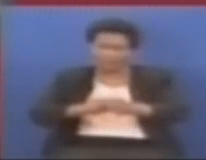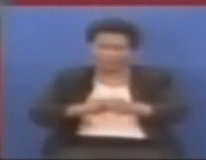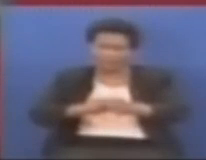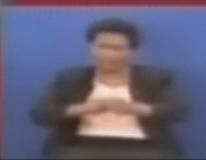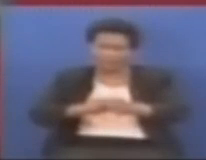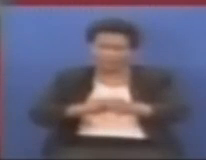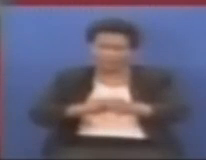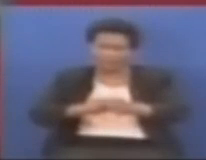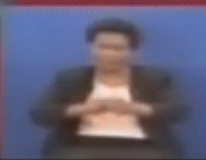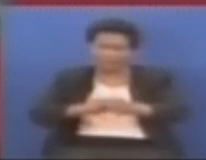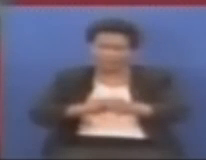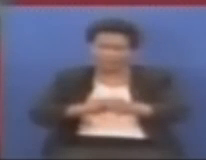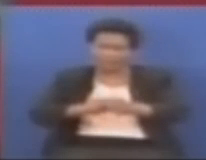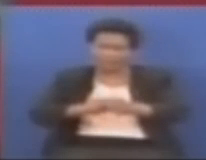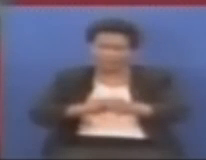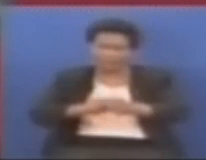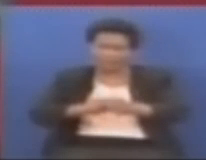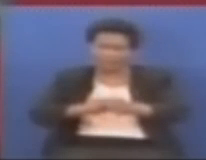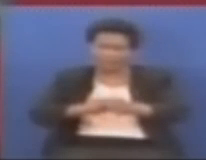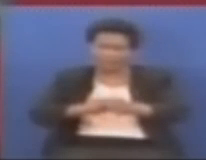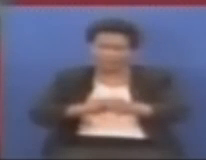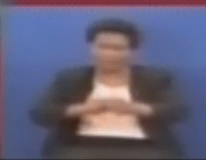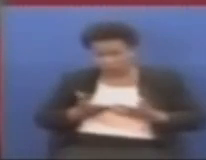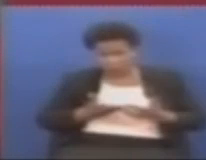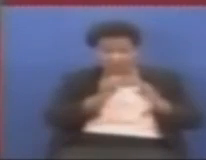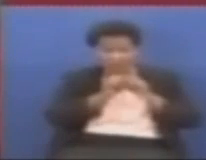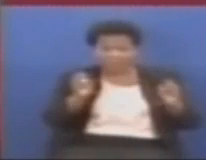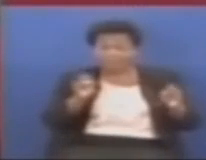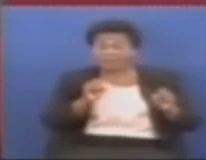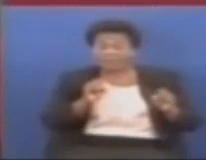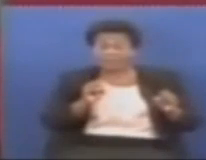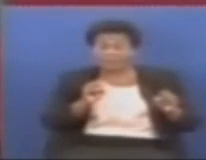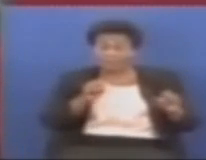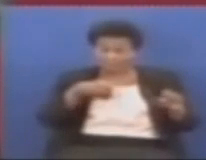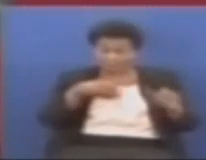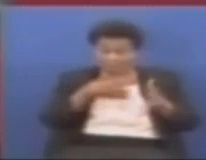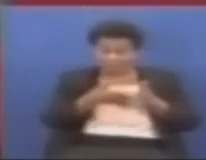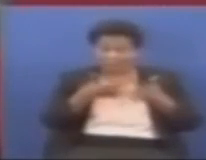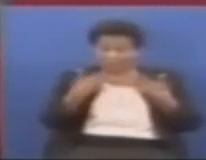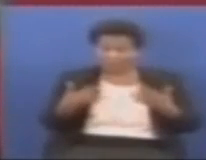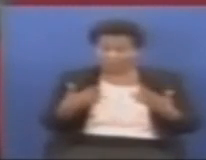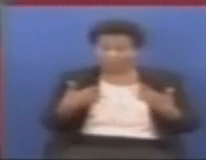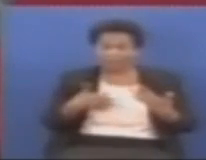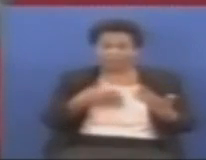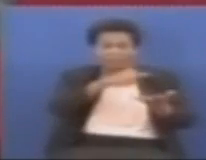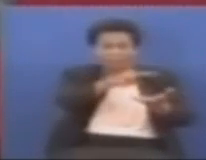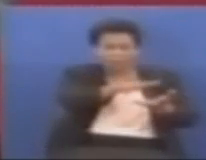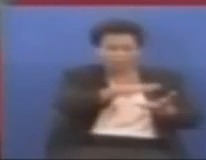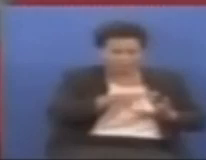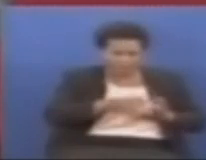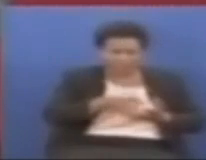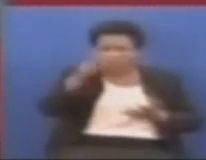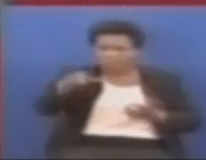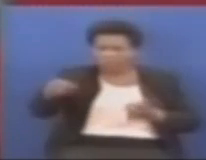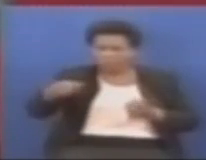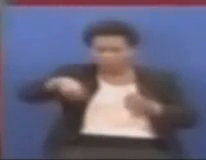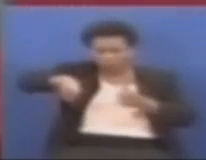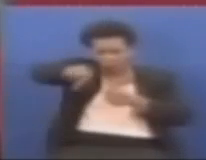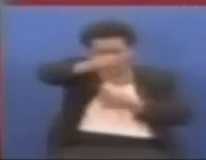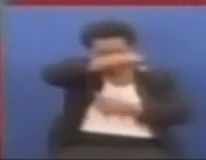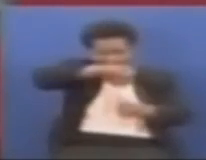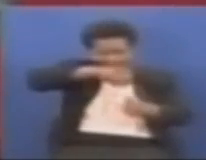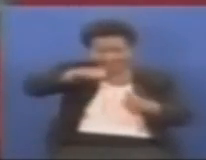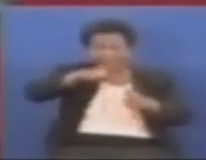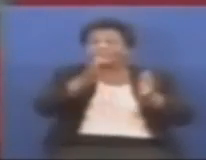wa kuwezesha shughuli za wananchi katika maeneo haya yapya ambao wako duni sana na majority ni wavuvi,